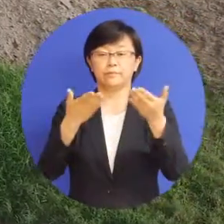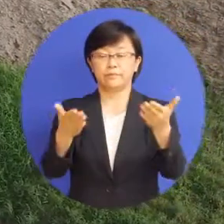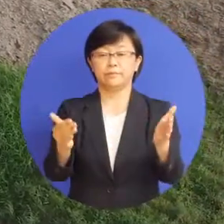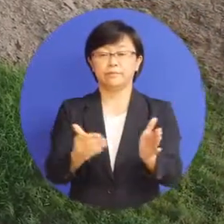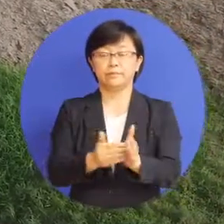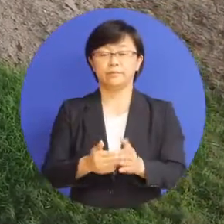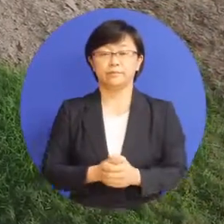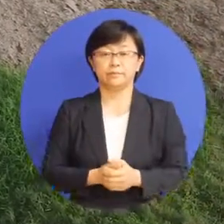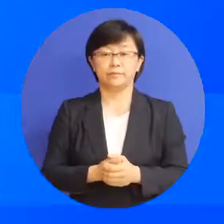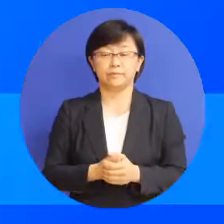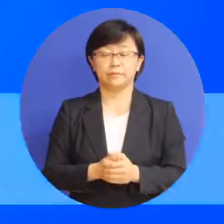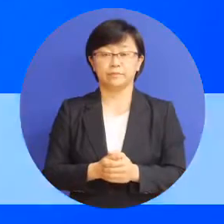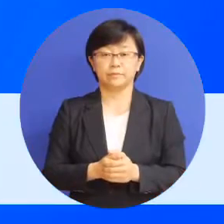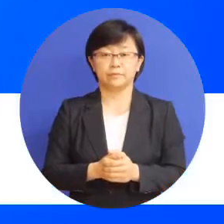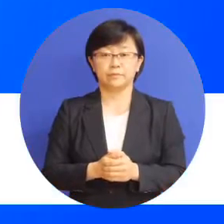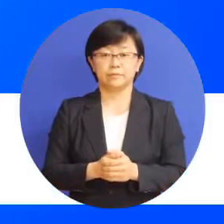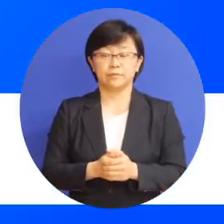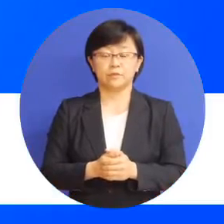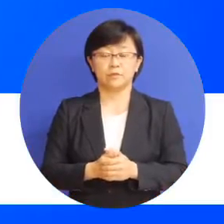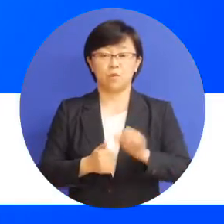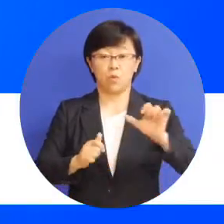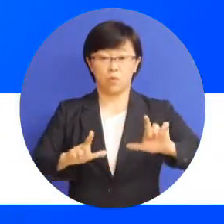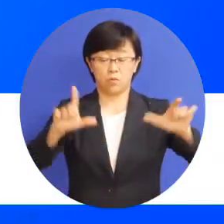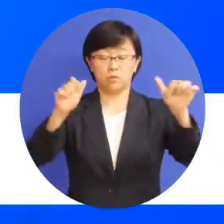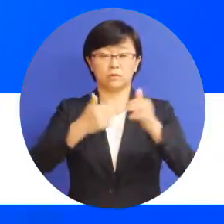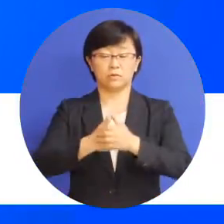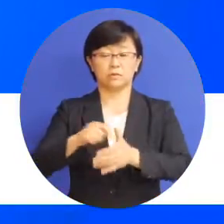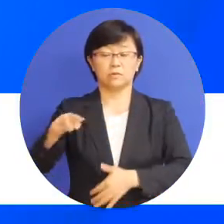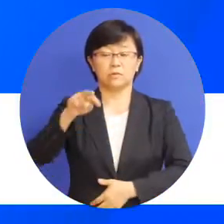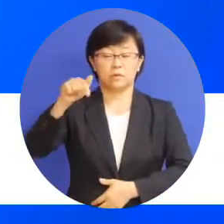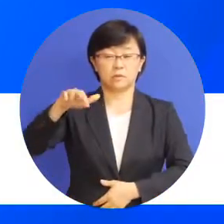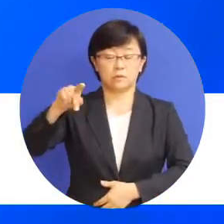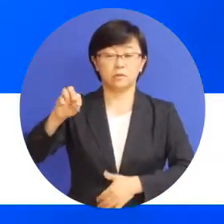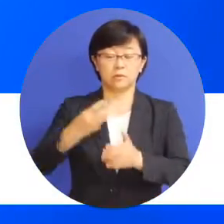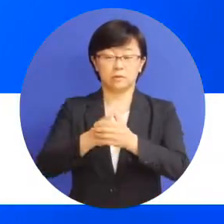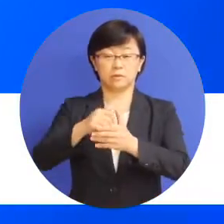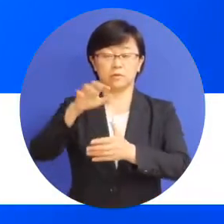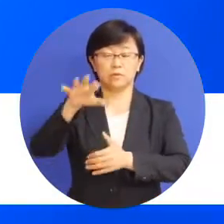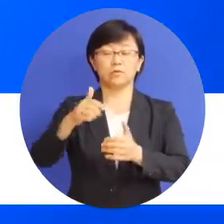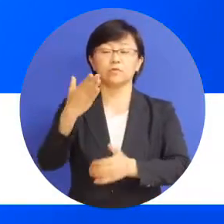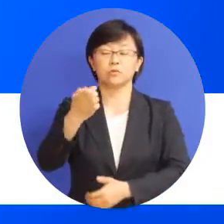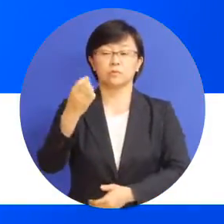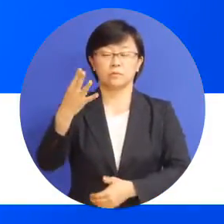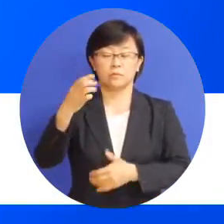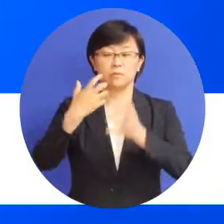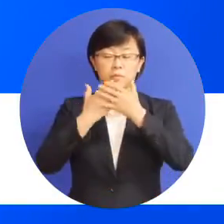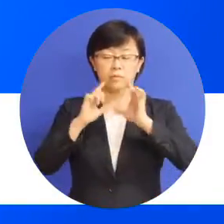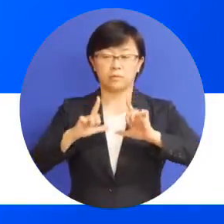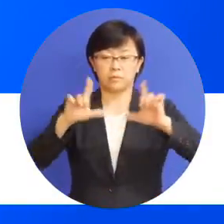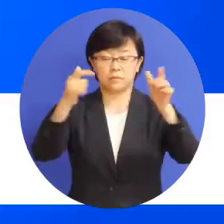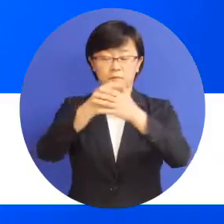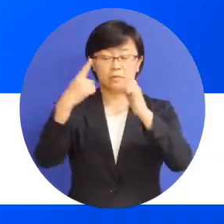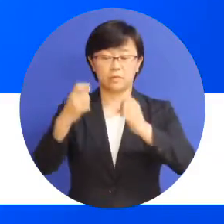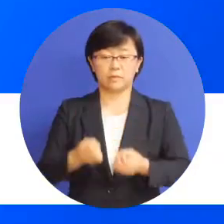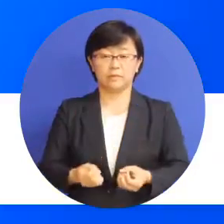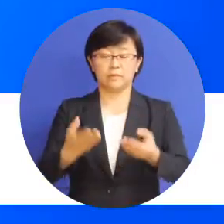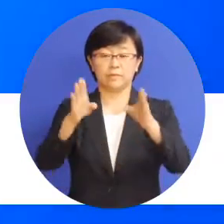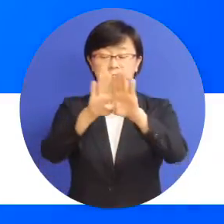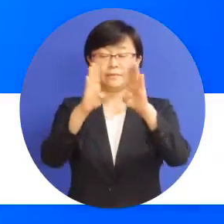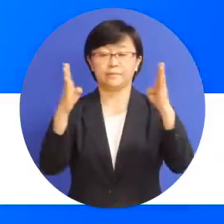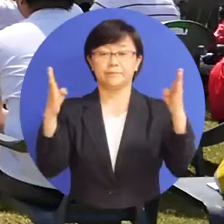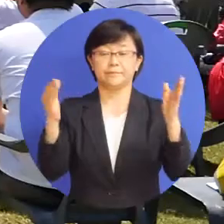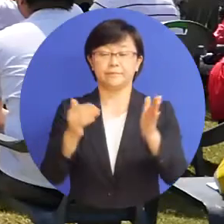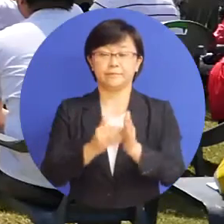시간이었습니다. 지난 5일 공주 석장리 박물관 일원에서 제94회 어린이날 기념행사가 개최됐습니다.